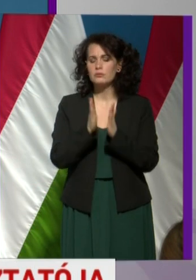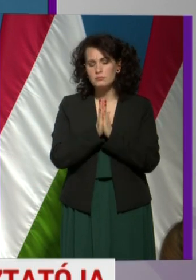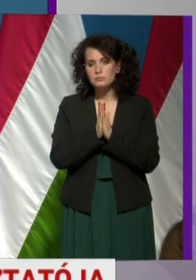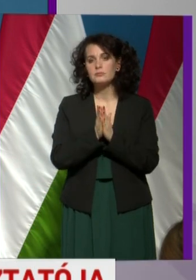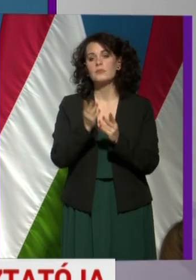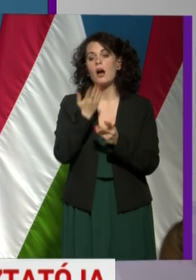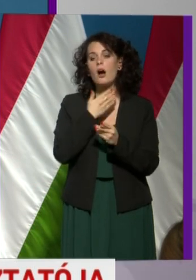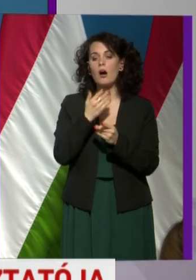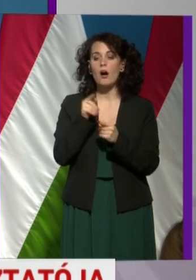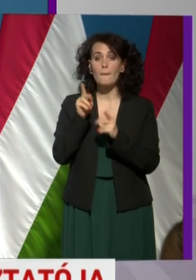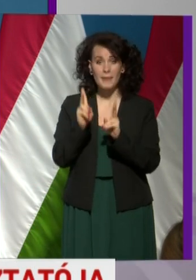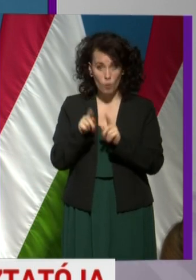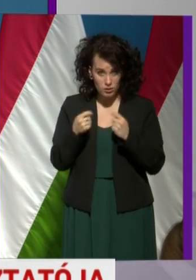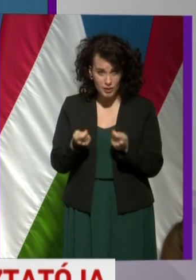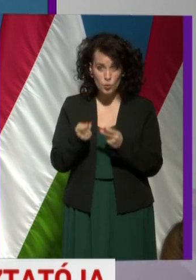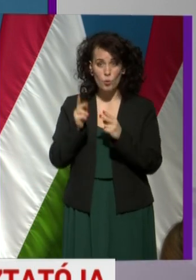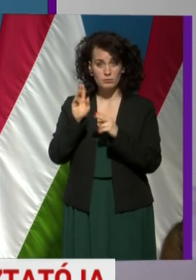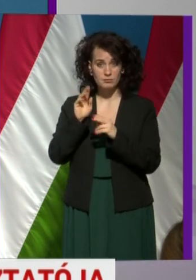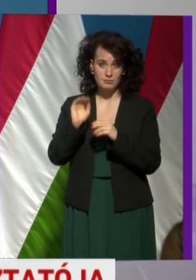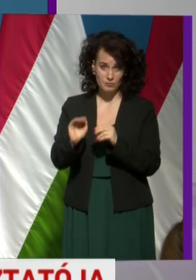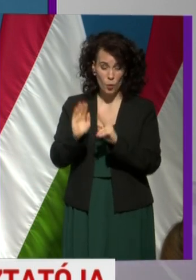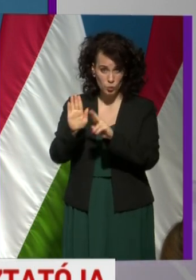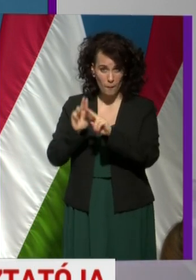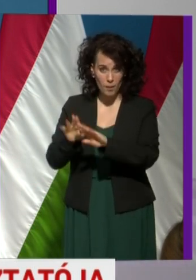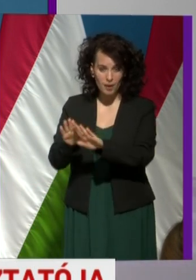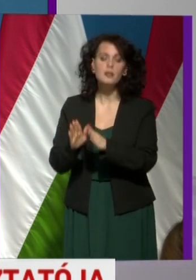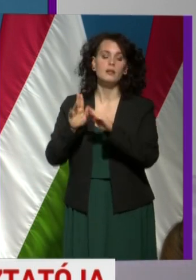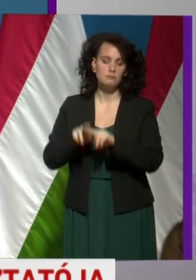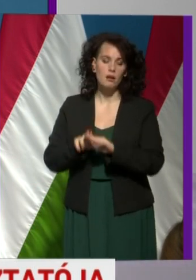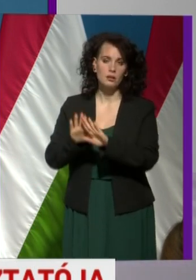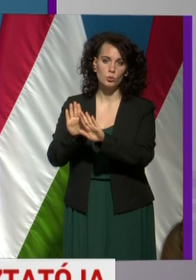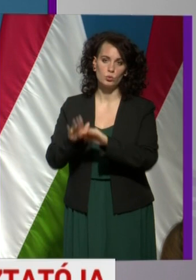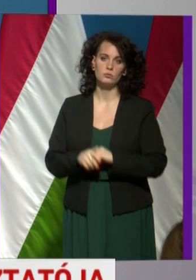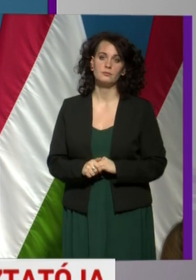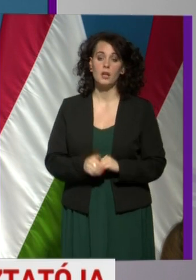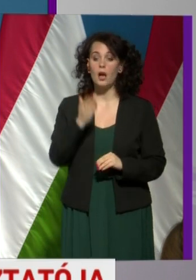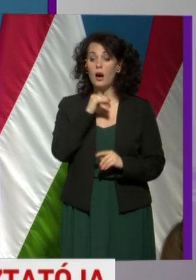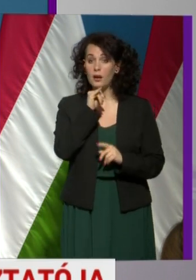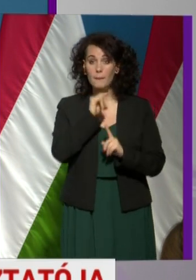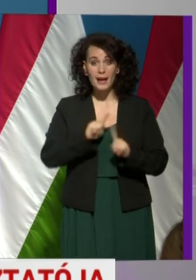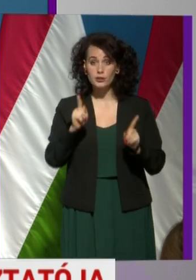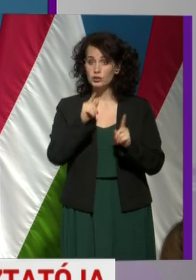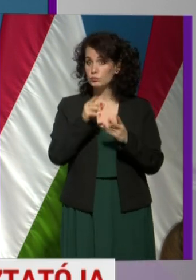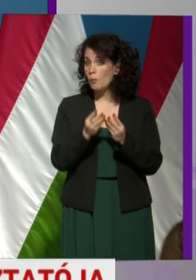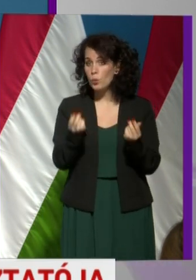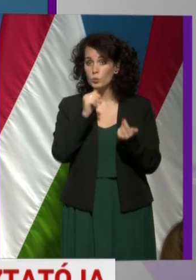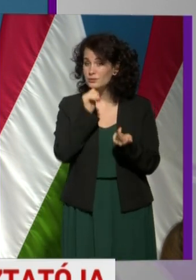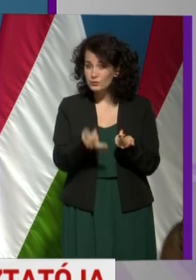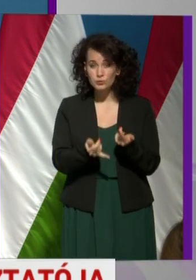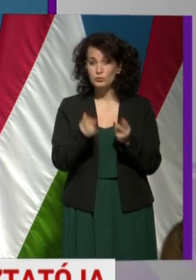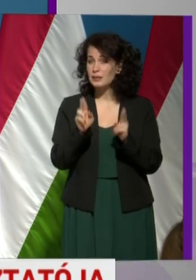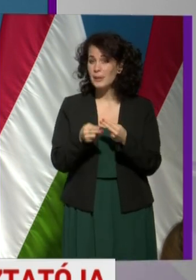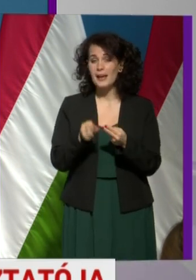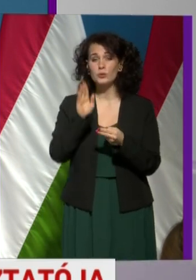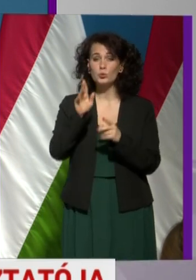ahol megoldható az otthonmaradás, otthon maradjanak. Ahol nincs más mód, és nem megoldható az